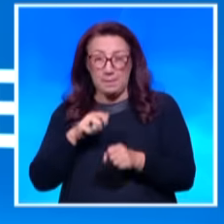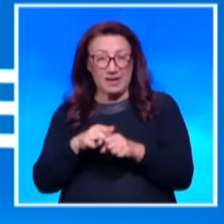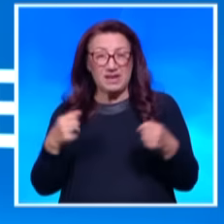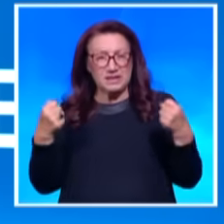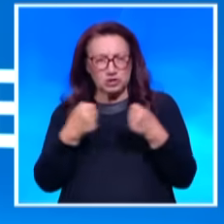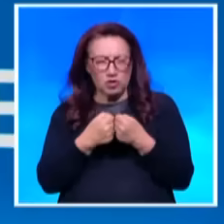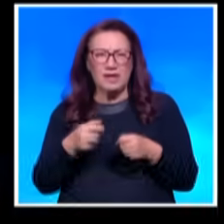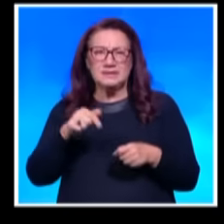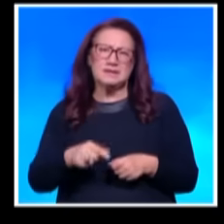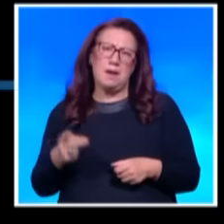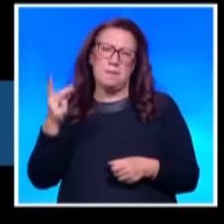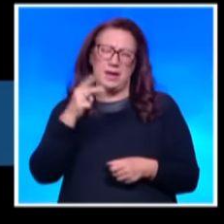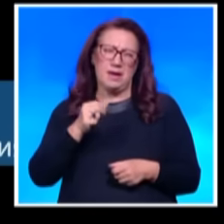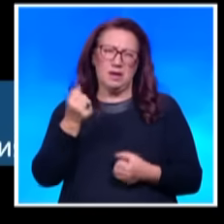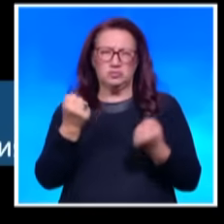София.